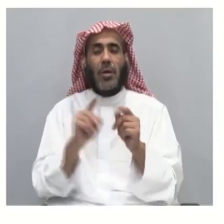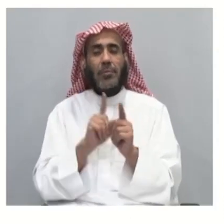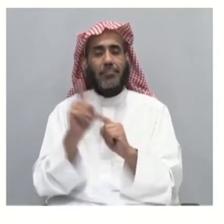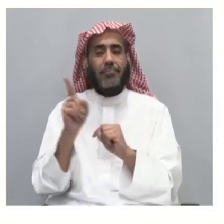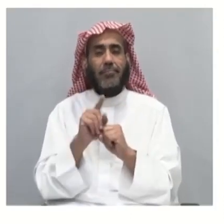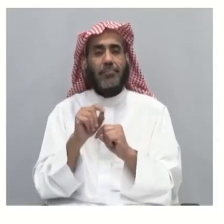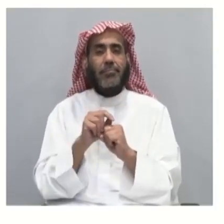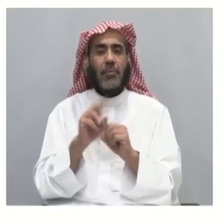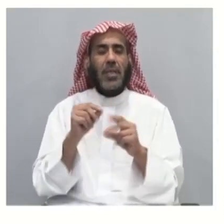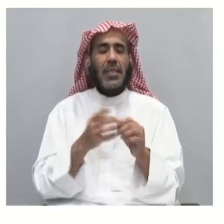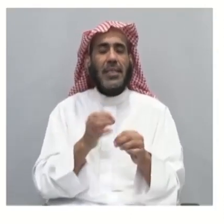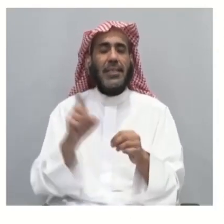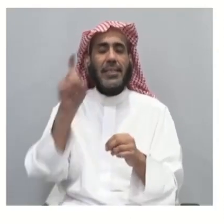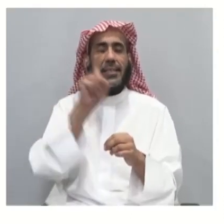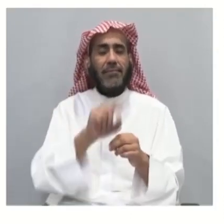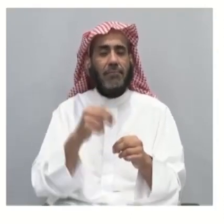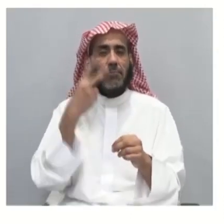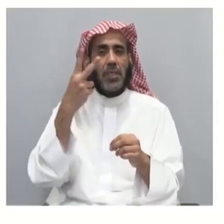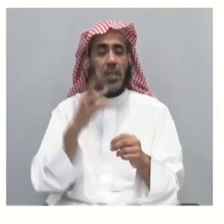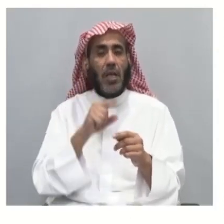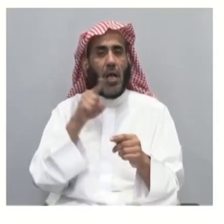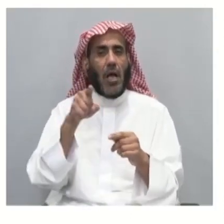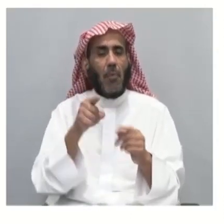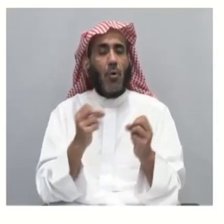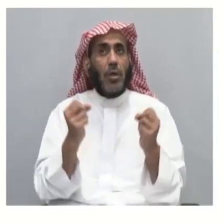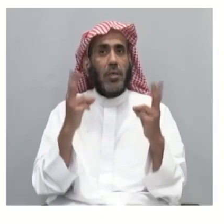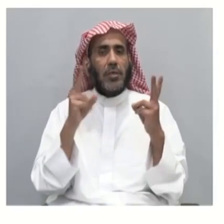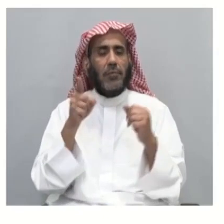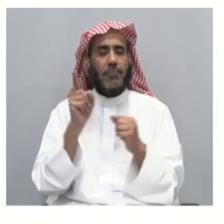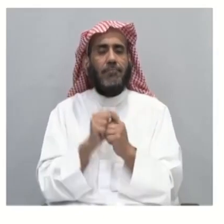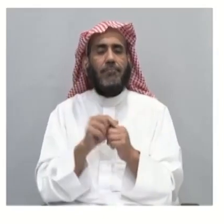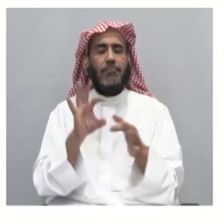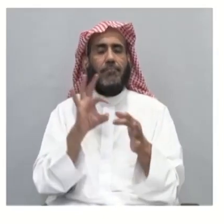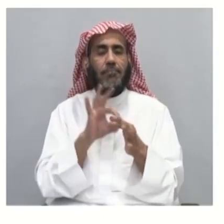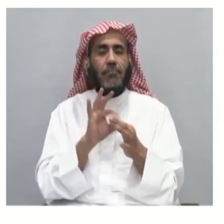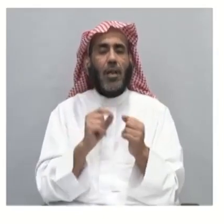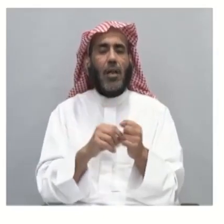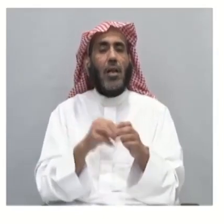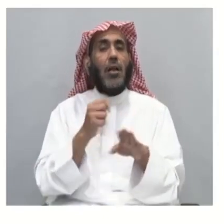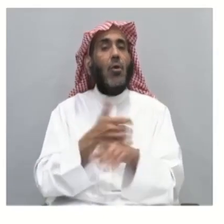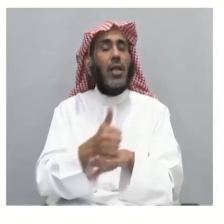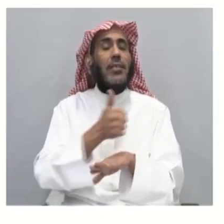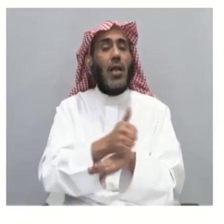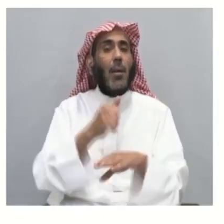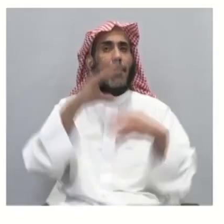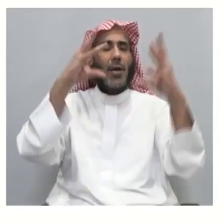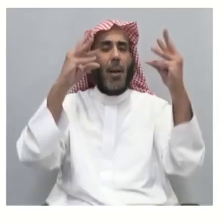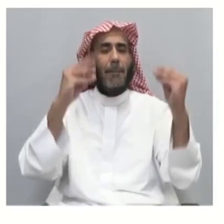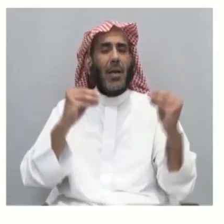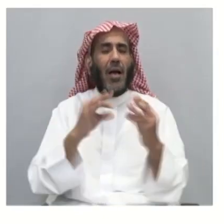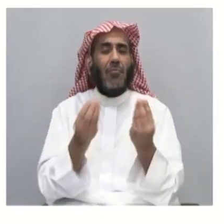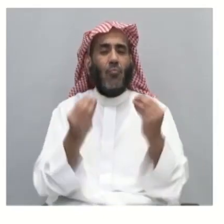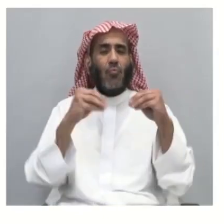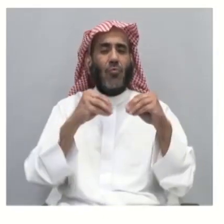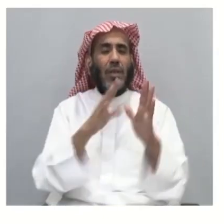هنا باستفهام حتى ارى استنتاجك في ما يتعلق بالاساليب البلاغيه في تحليتها